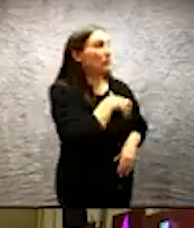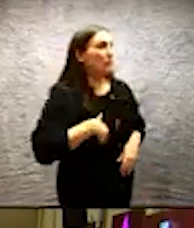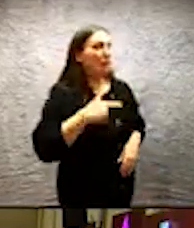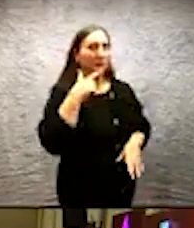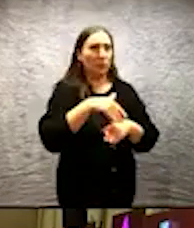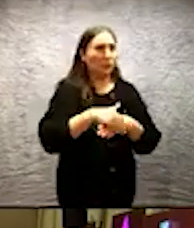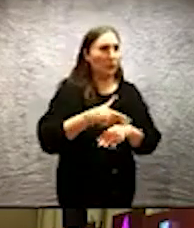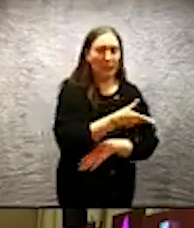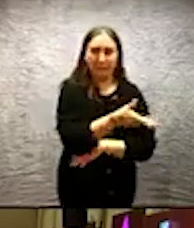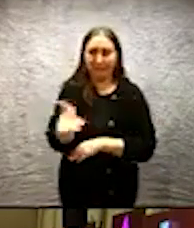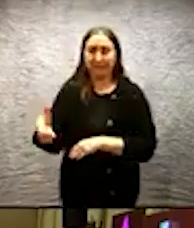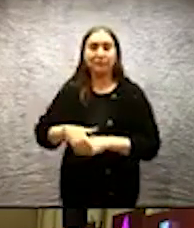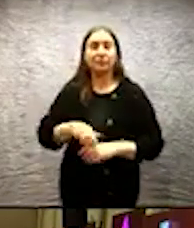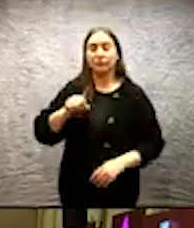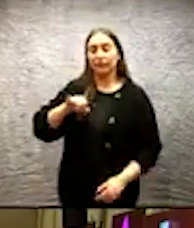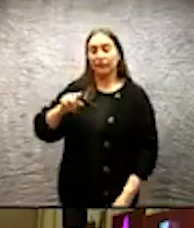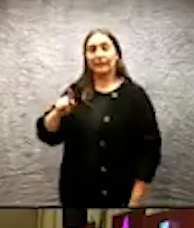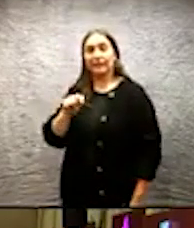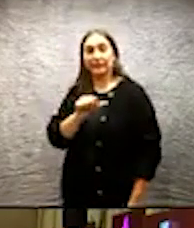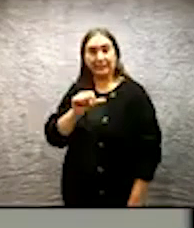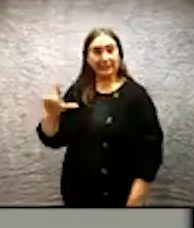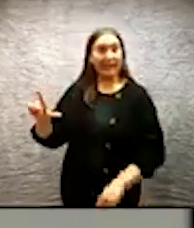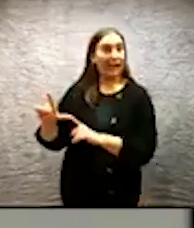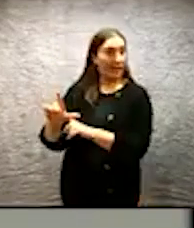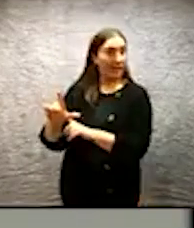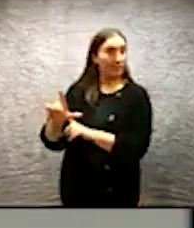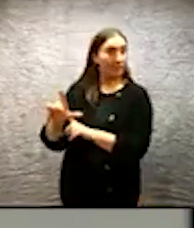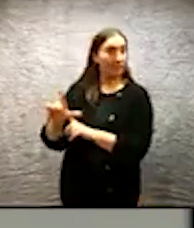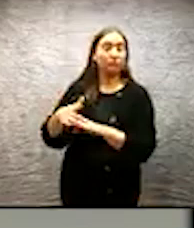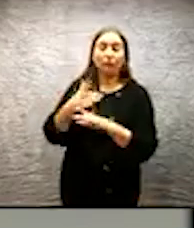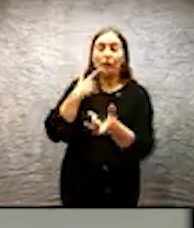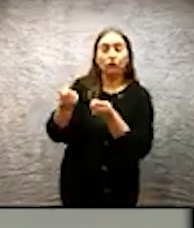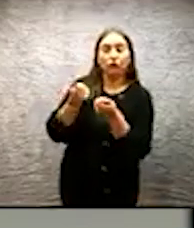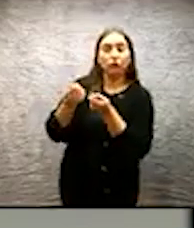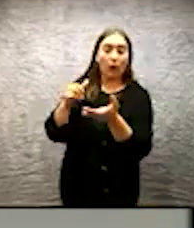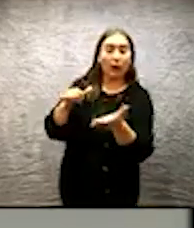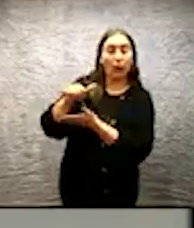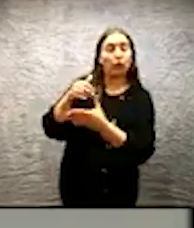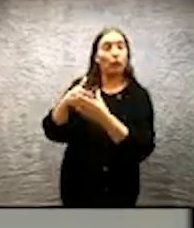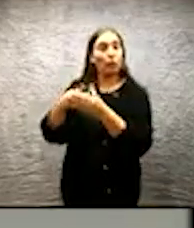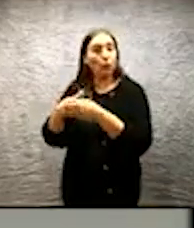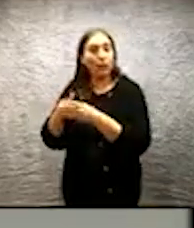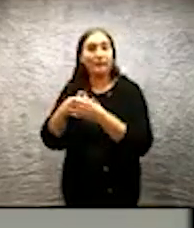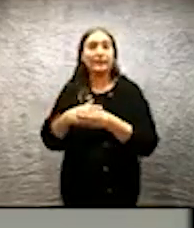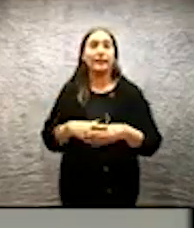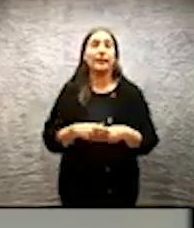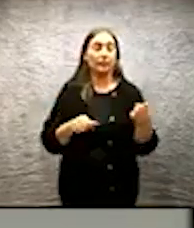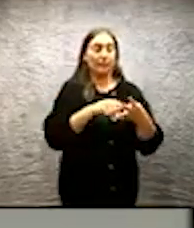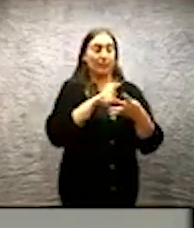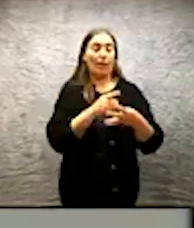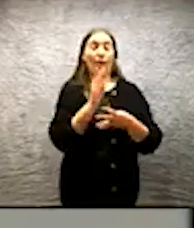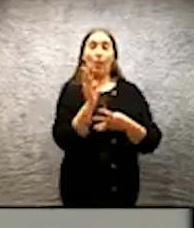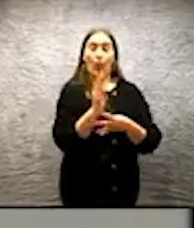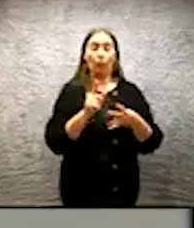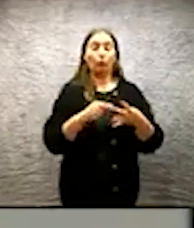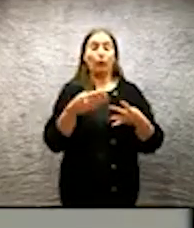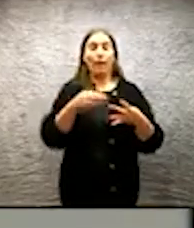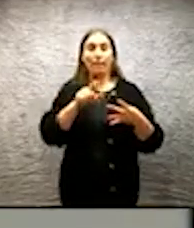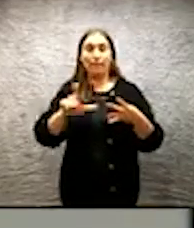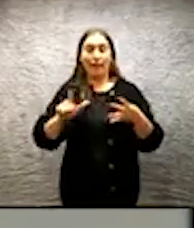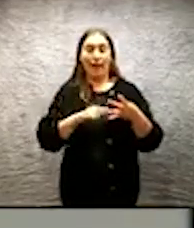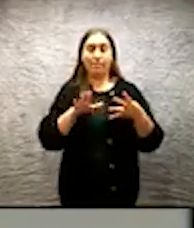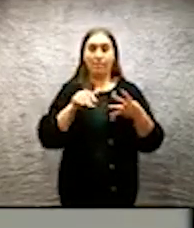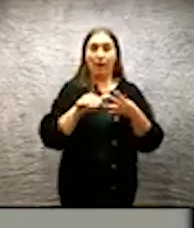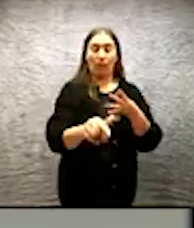tous. Le SIGAL, donc syndicat intercommunal pour la gestion de l'aérodrome de loisirs, est composé des quatre communes, Bondu, Marquette, Marc-en-Barœul